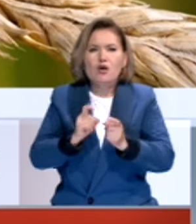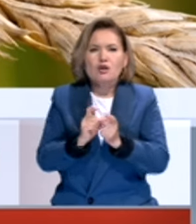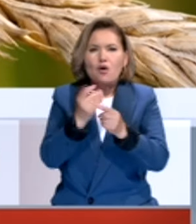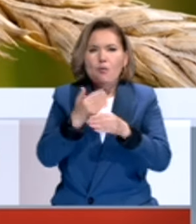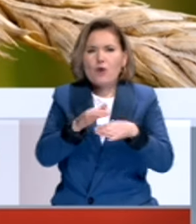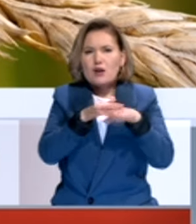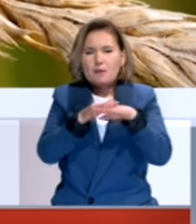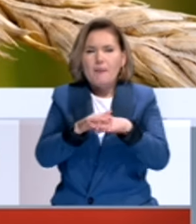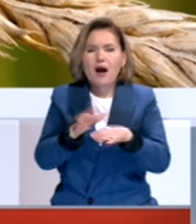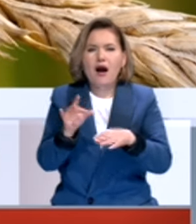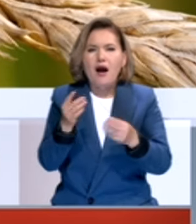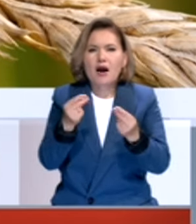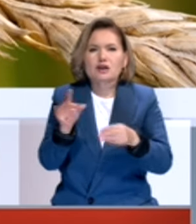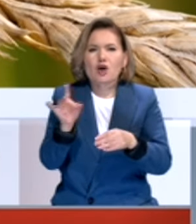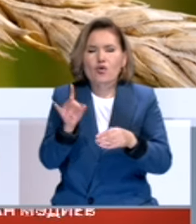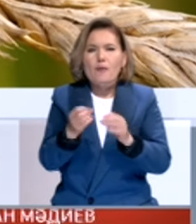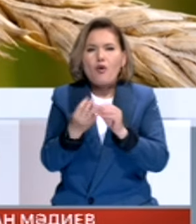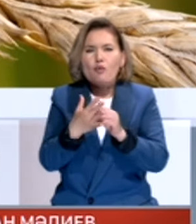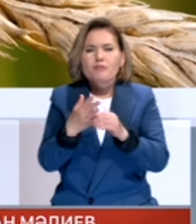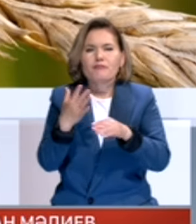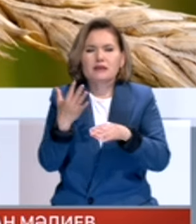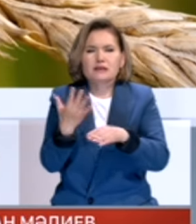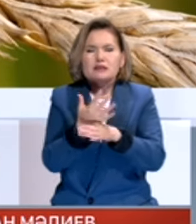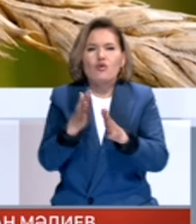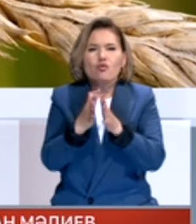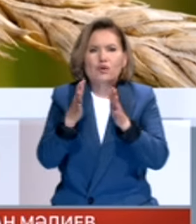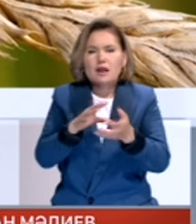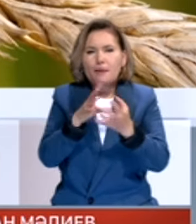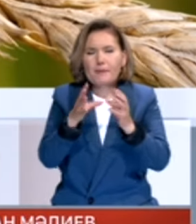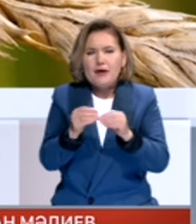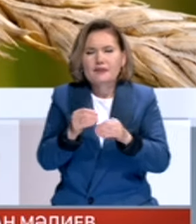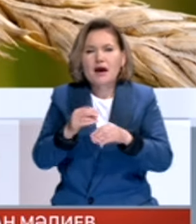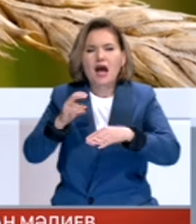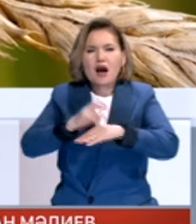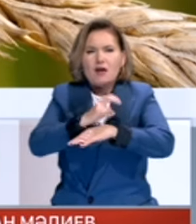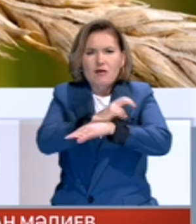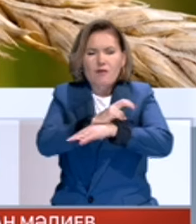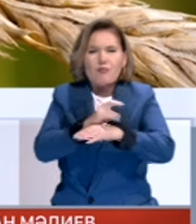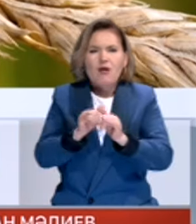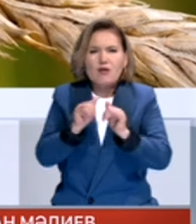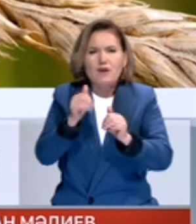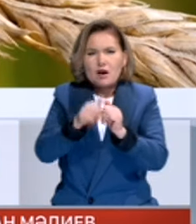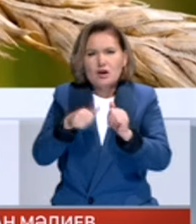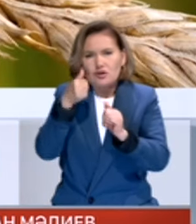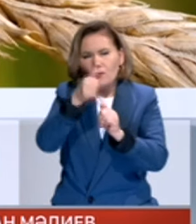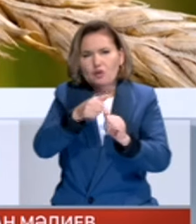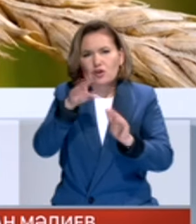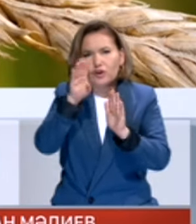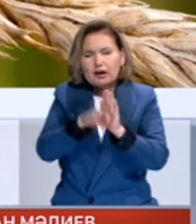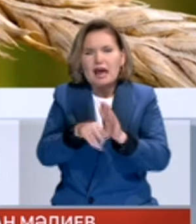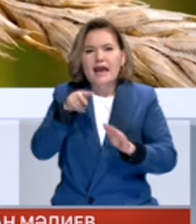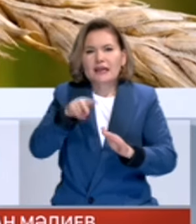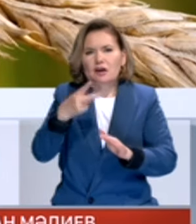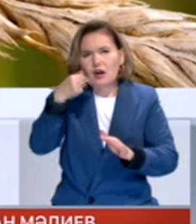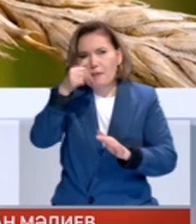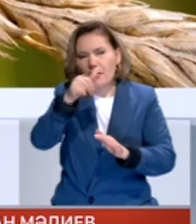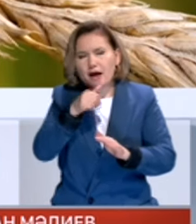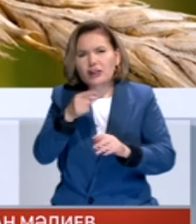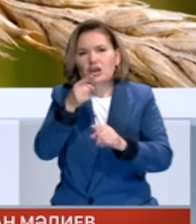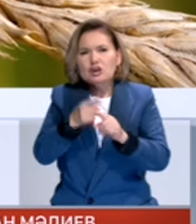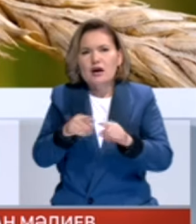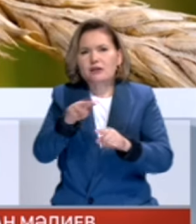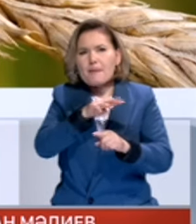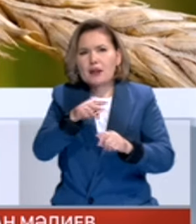бөлінетін қаржы көлемі 15 есе өсті, себебі зиянкестердің тарал аумағы жылдан жылға артып келеді. 2020 жылы 500 000